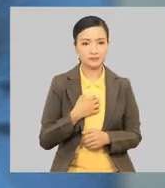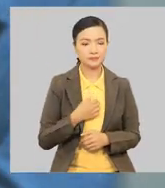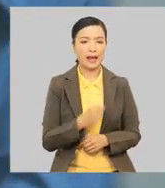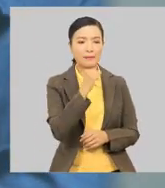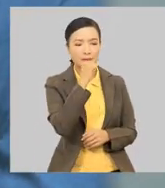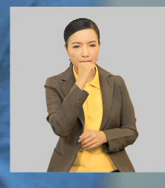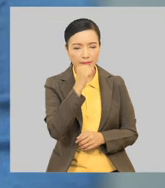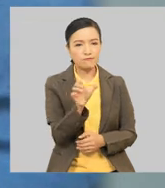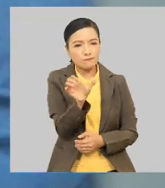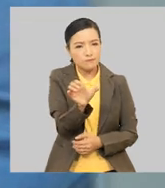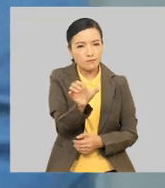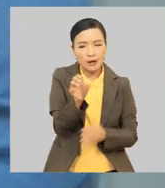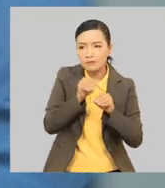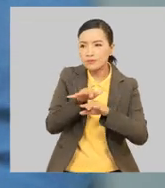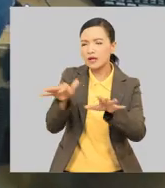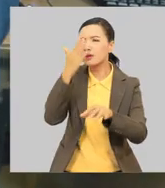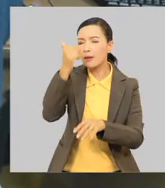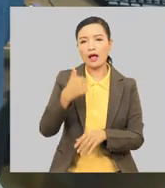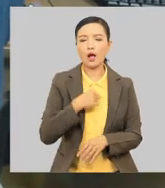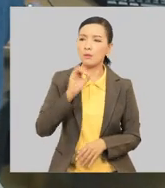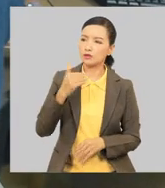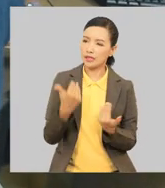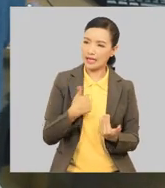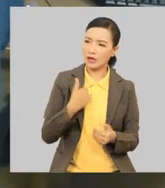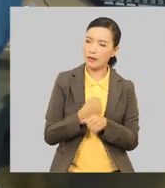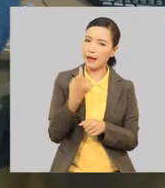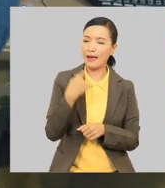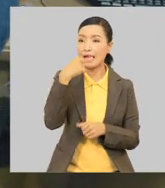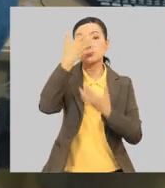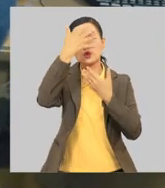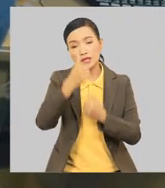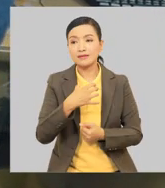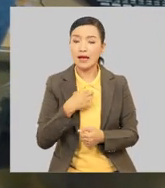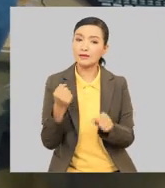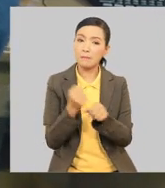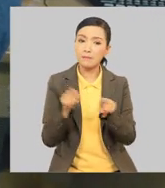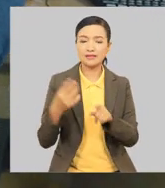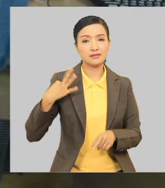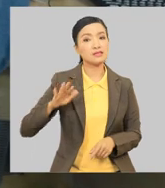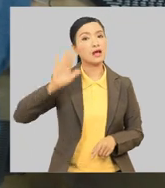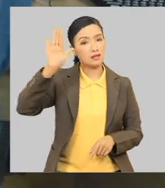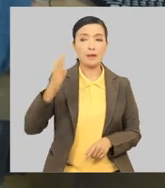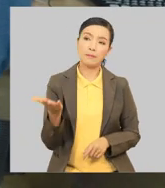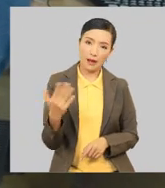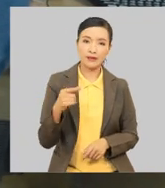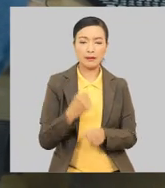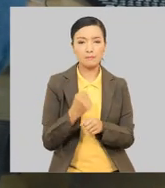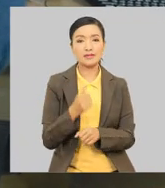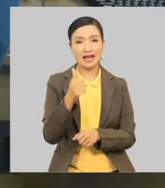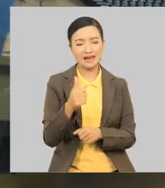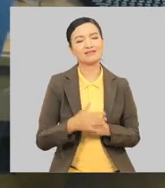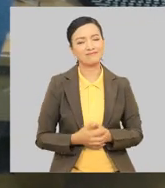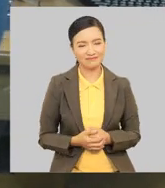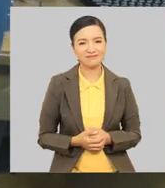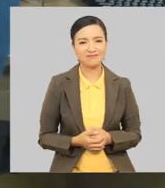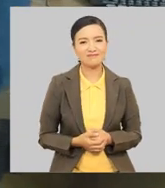นี้ส่งต่อไป ก็บอกว่าตอนนี้เรากำลังทำอะไรอยู่แล้วก็ใครที่สนใจอยากทำในเรื่องของจิตอาสาก็สามารถมาทำ